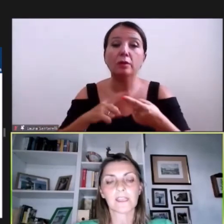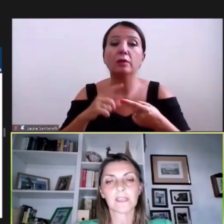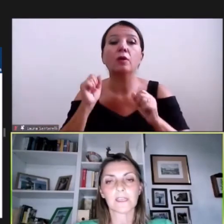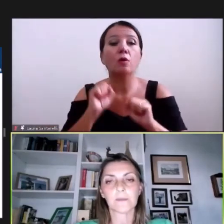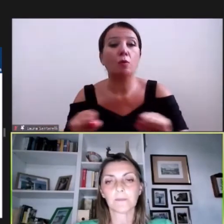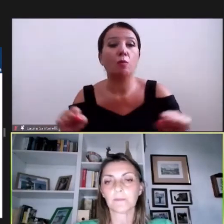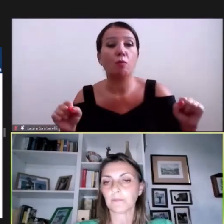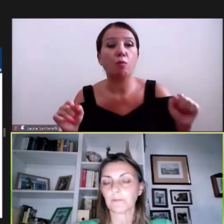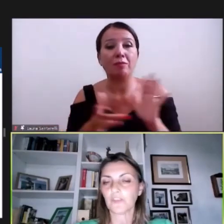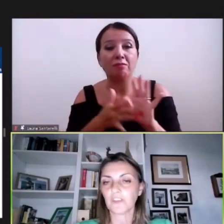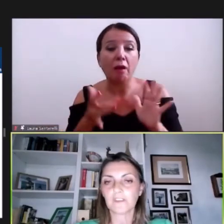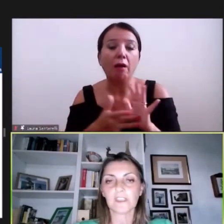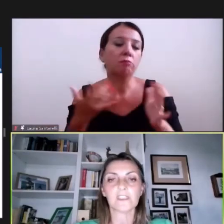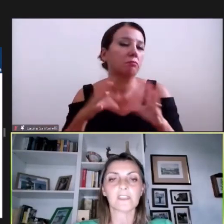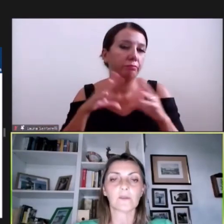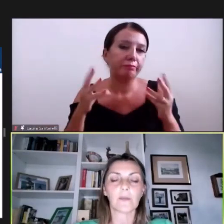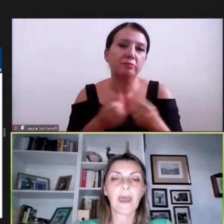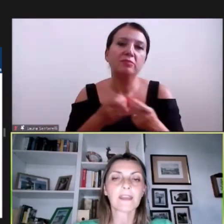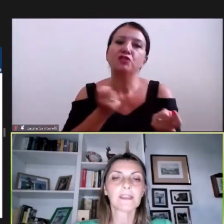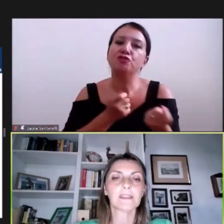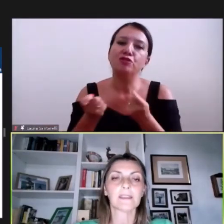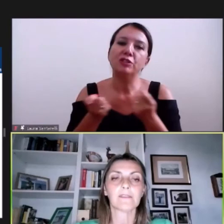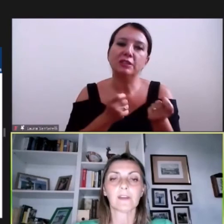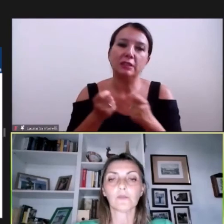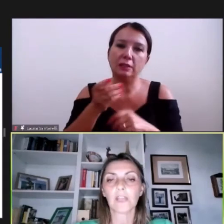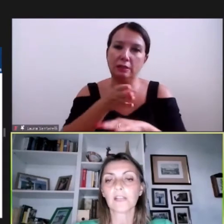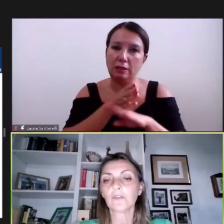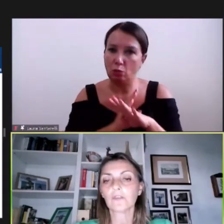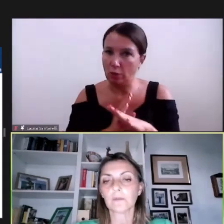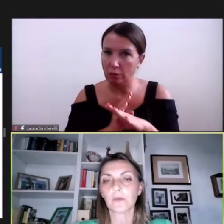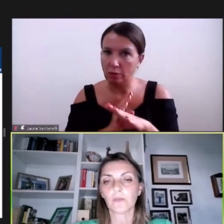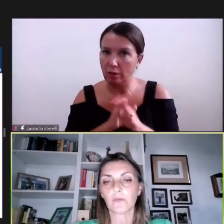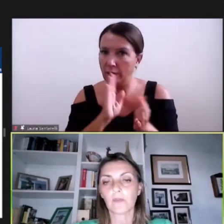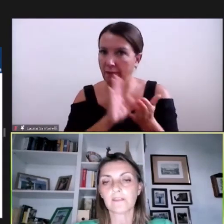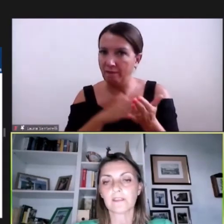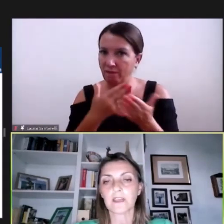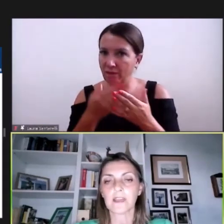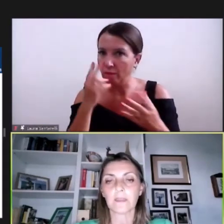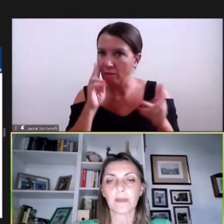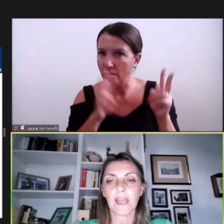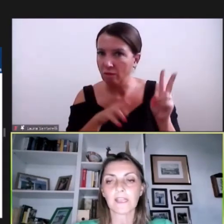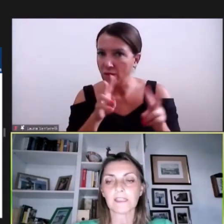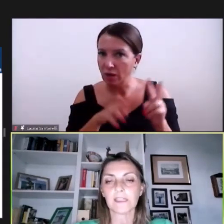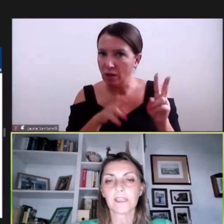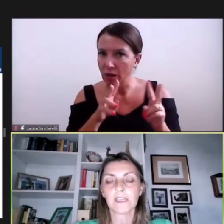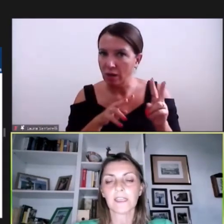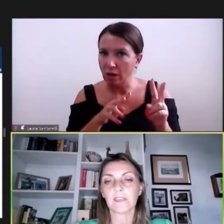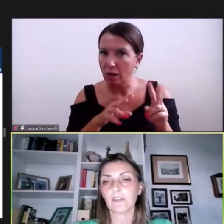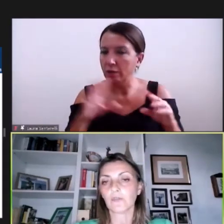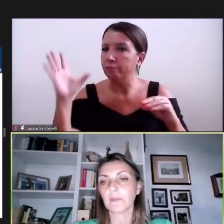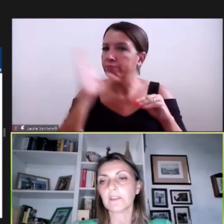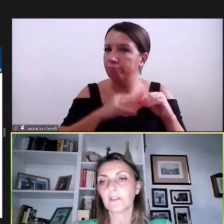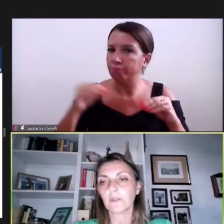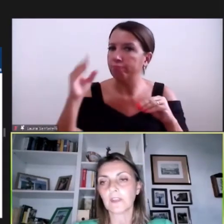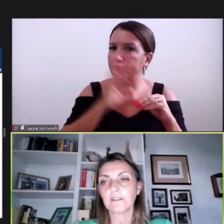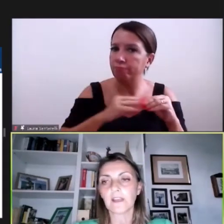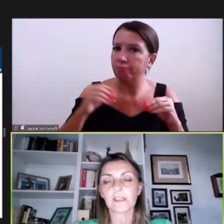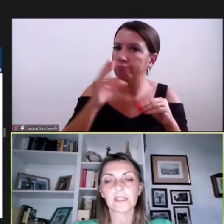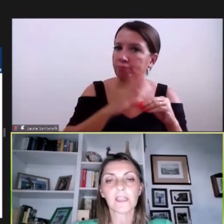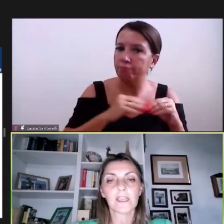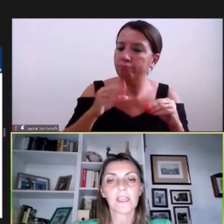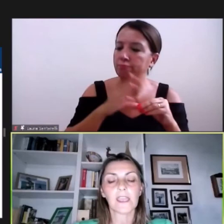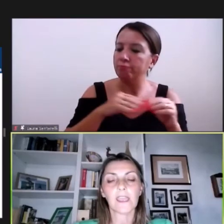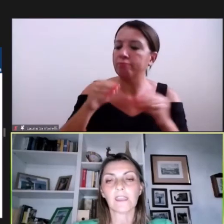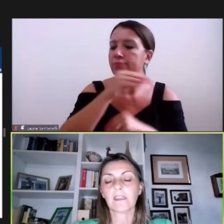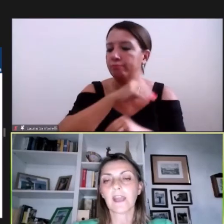essere gestite da una parte valutando se possono essere riparate e eventualmente